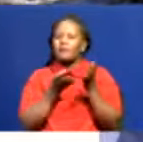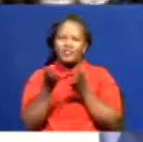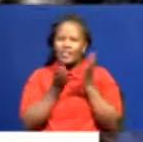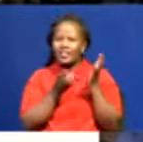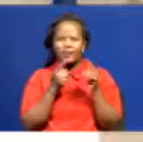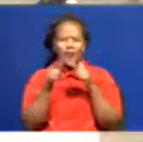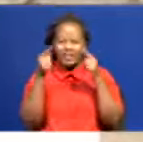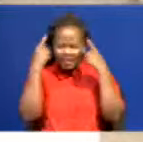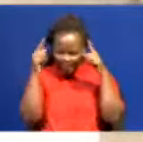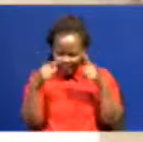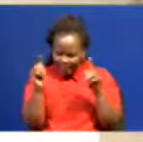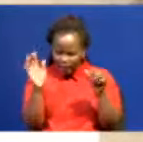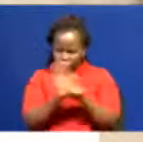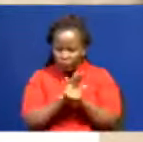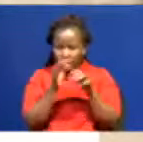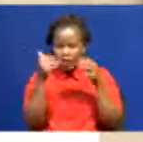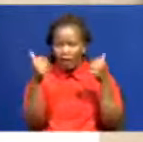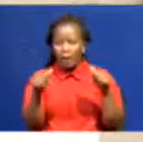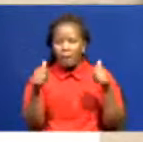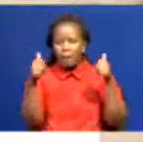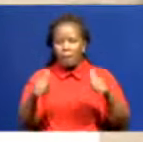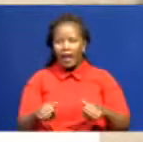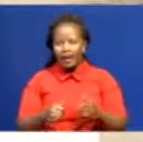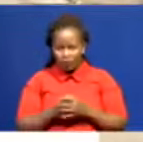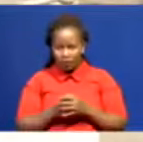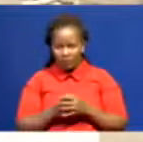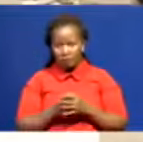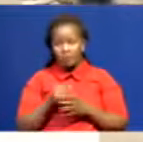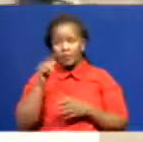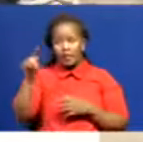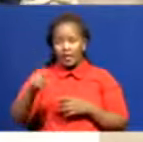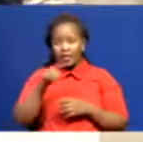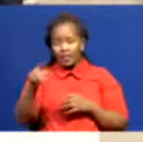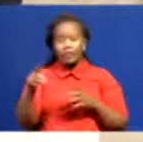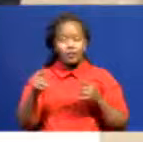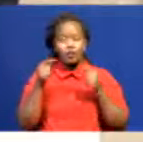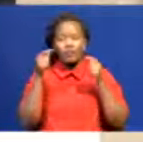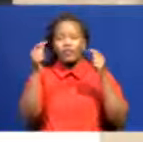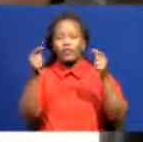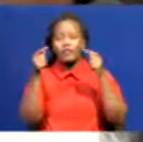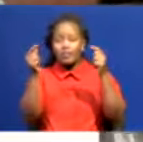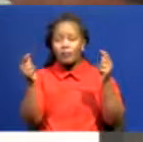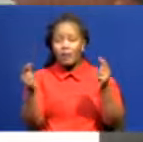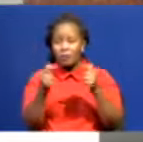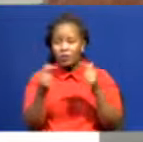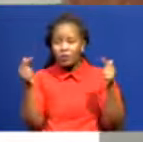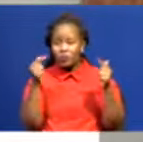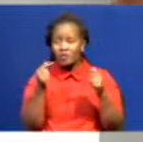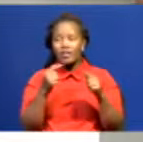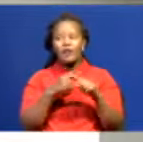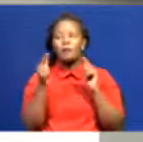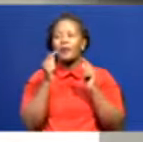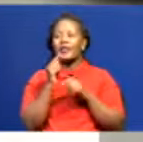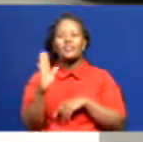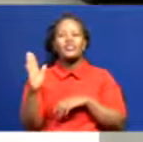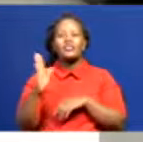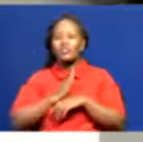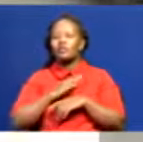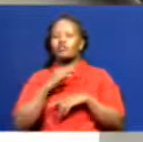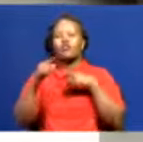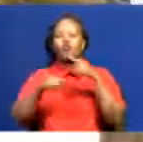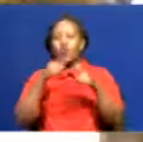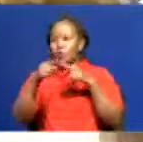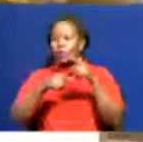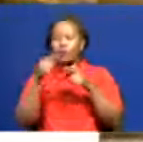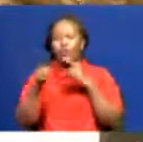haijapiki venye kawaida. Despite the cancellation of the demonstrations by the opposition, security was nevertheless heightened in